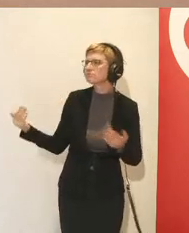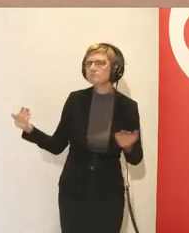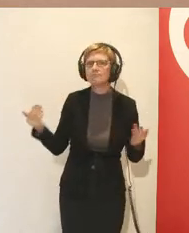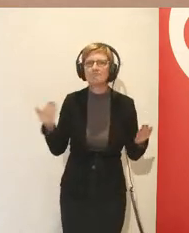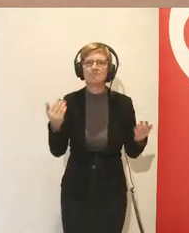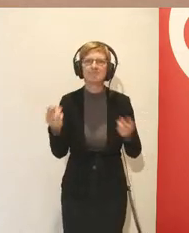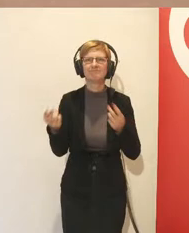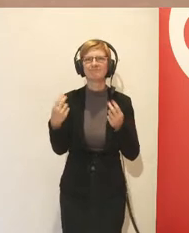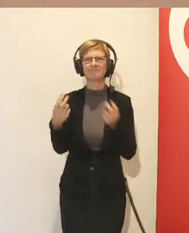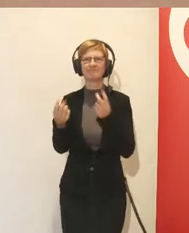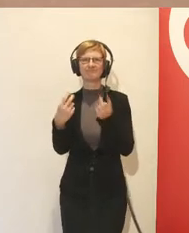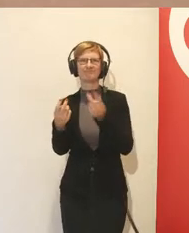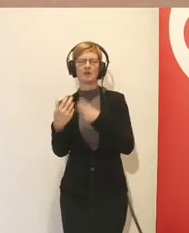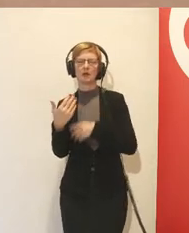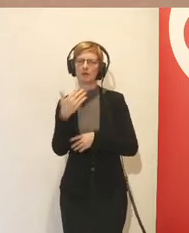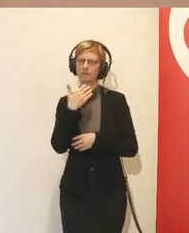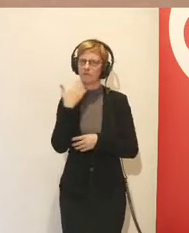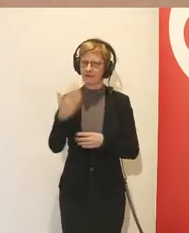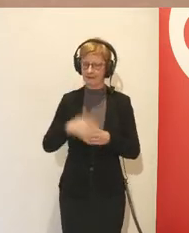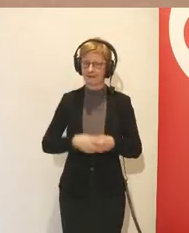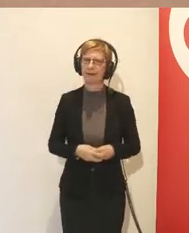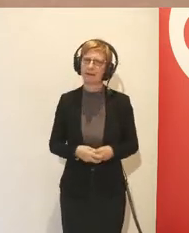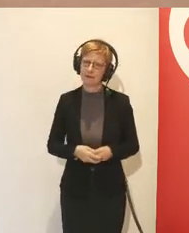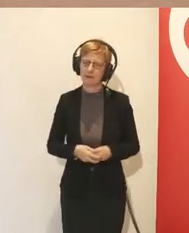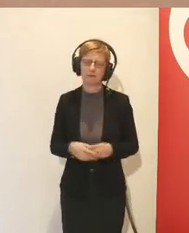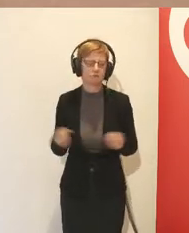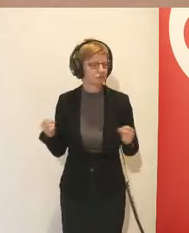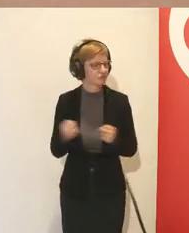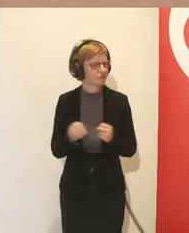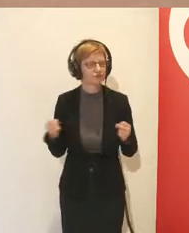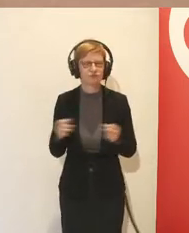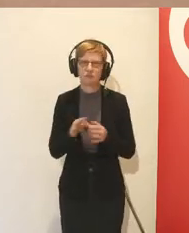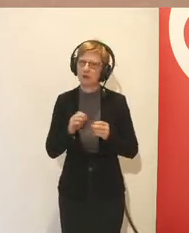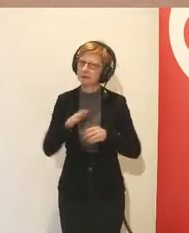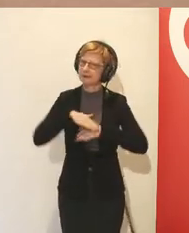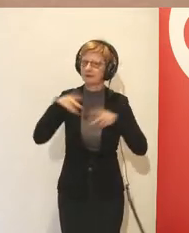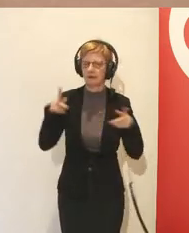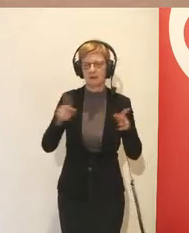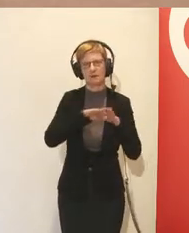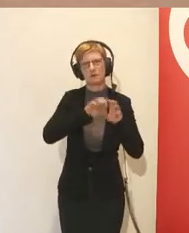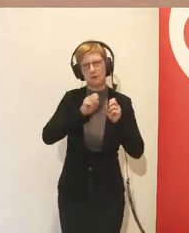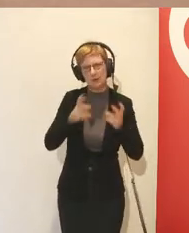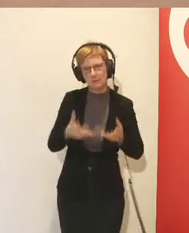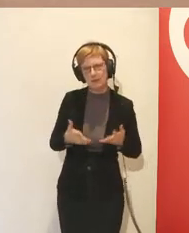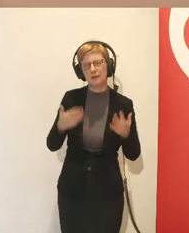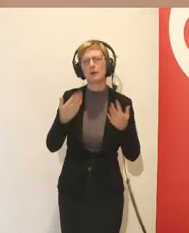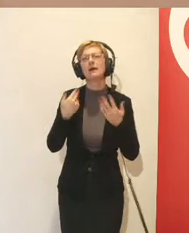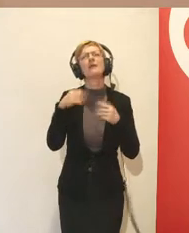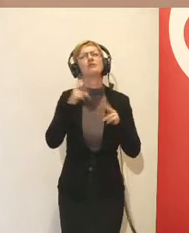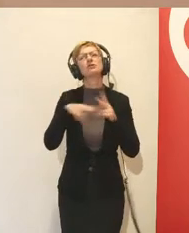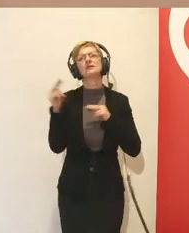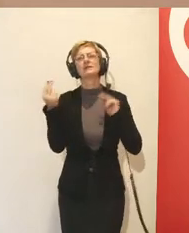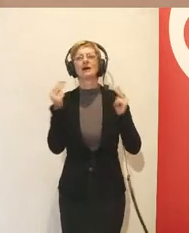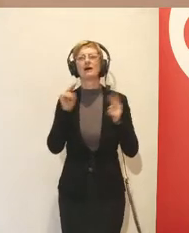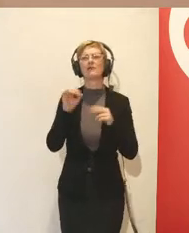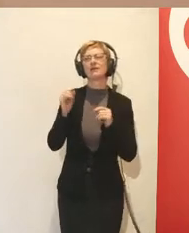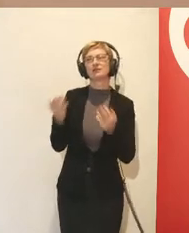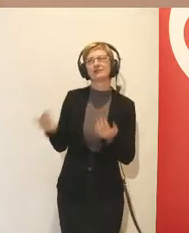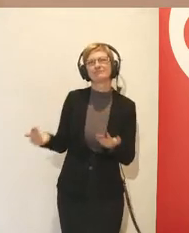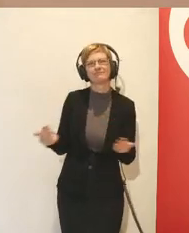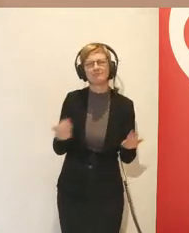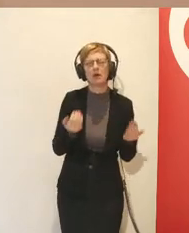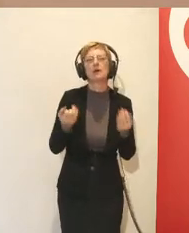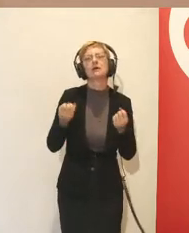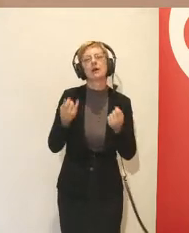während der pandemie unter spielen verschiedene motivationen rolle einerseits ist es natürlich der wunsch